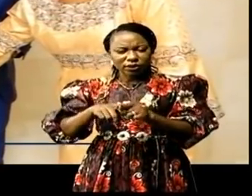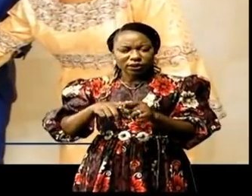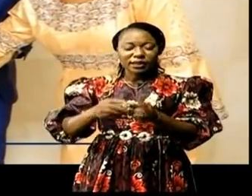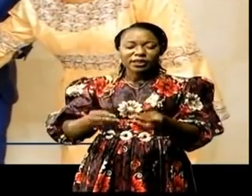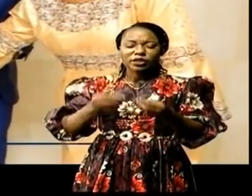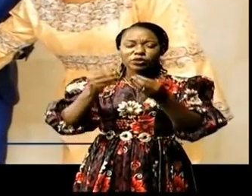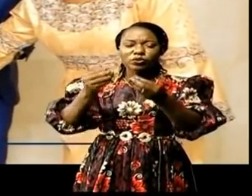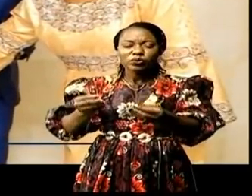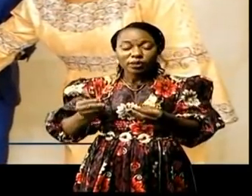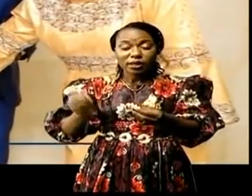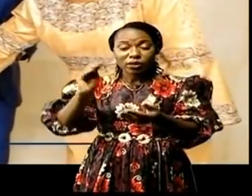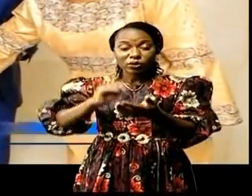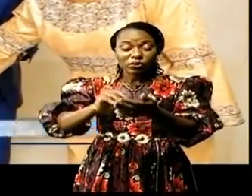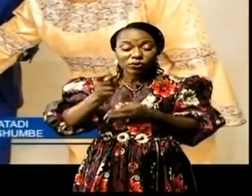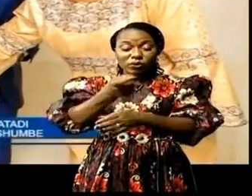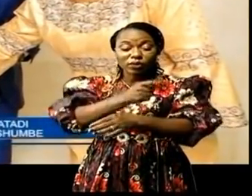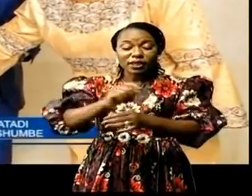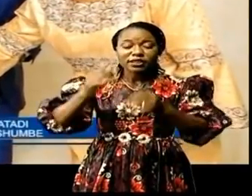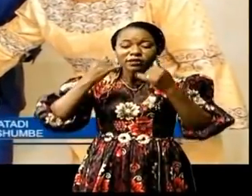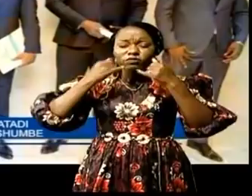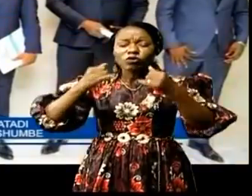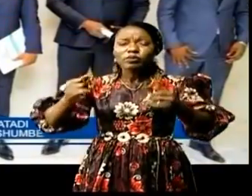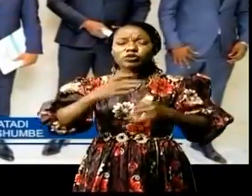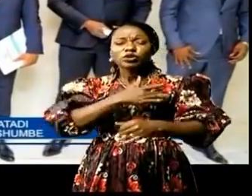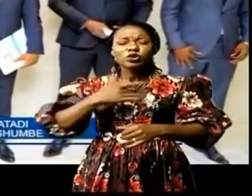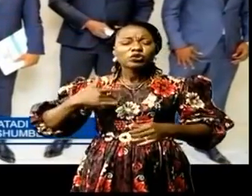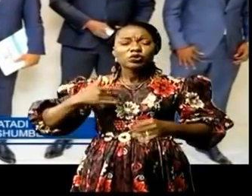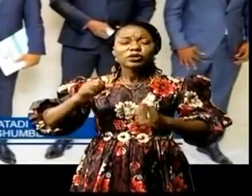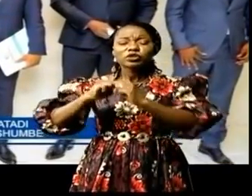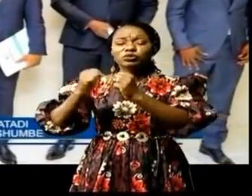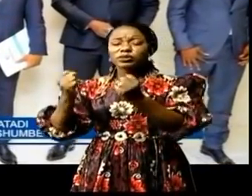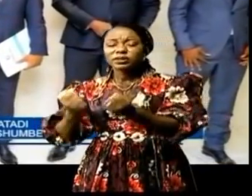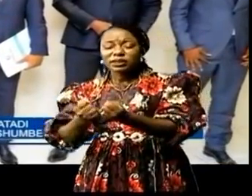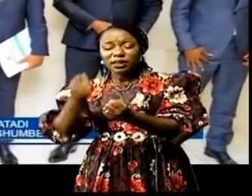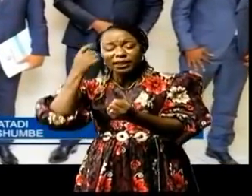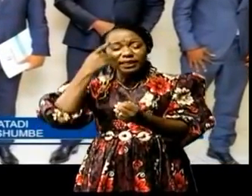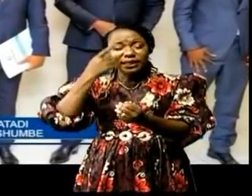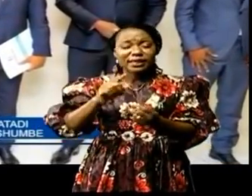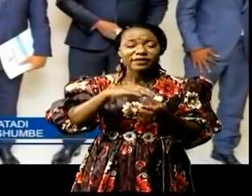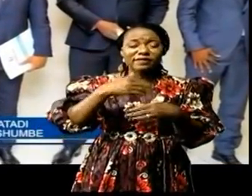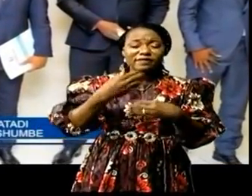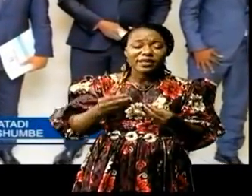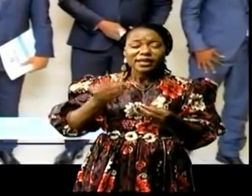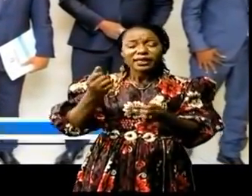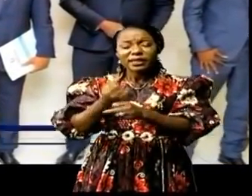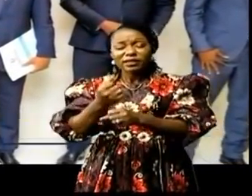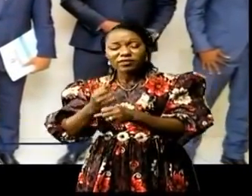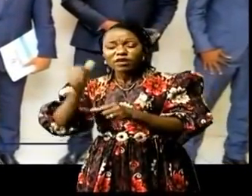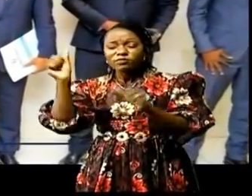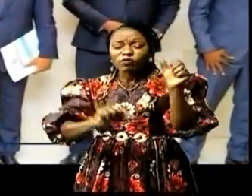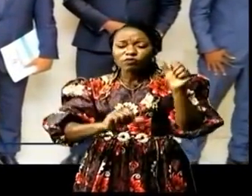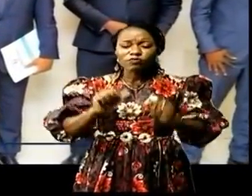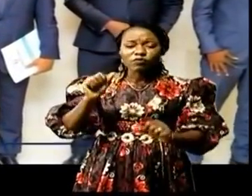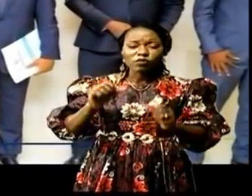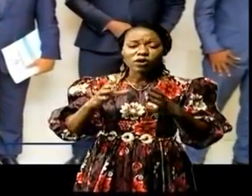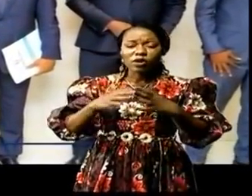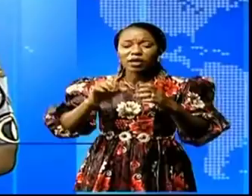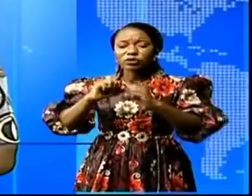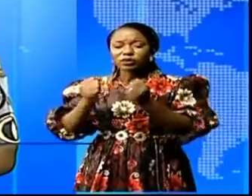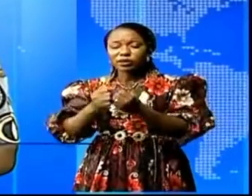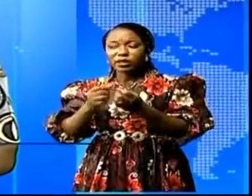fournir en son cabinet de travail les noms de services de placement ou de sous-traitance qui travaillent avec